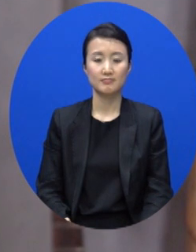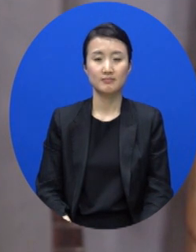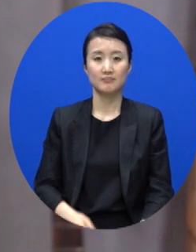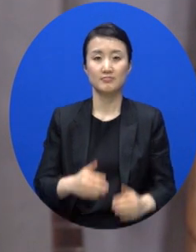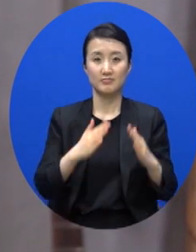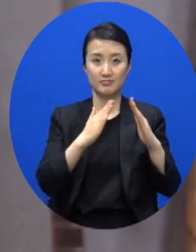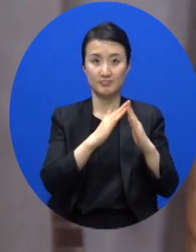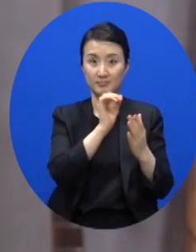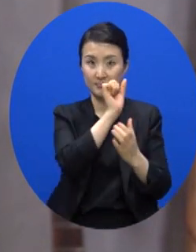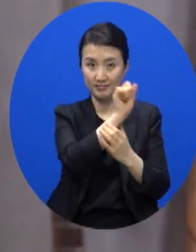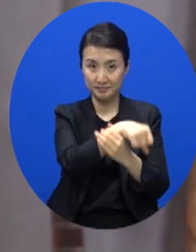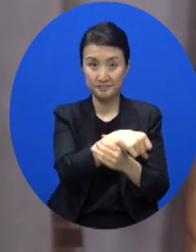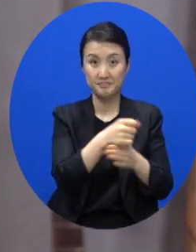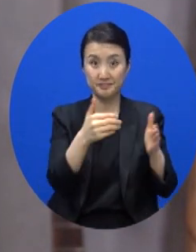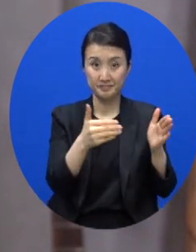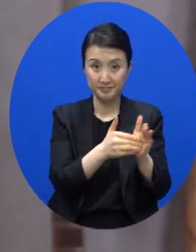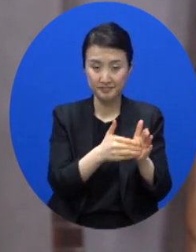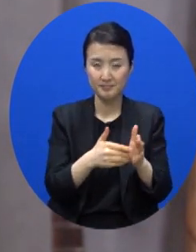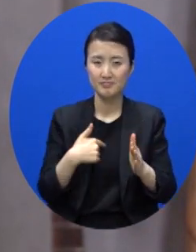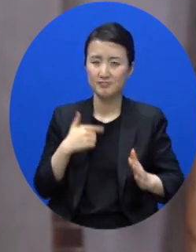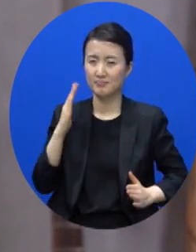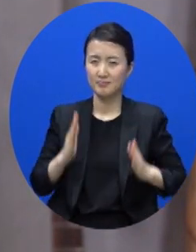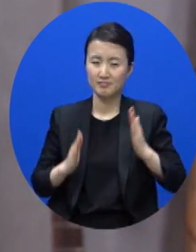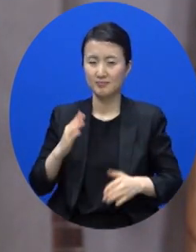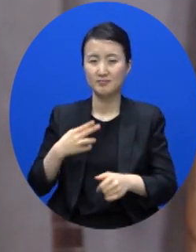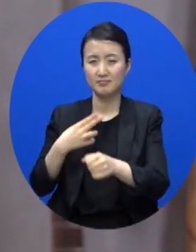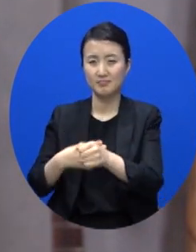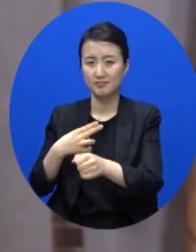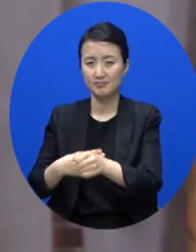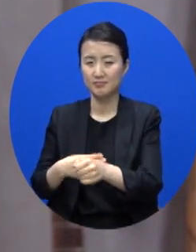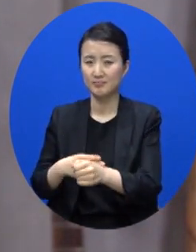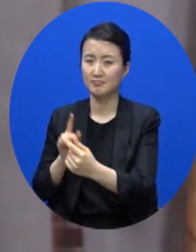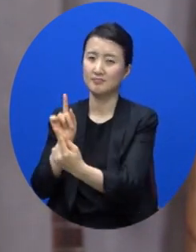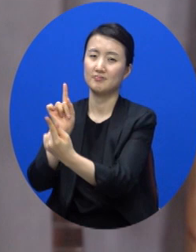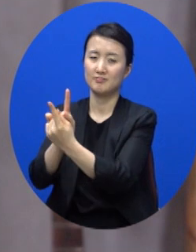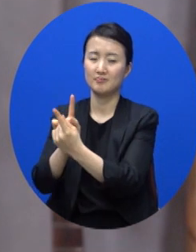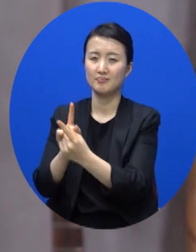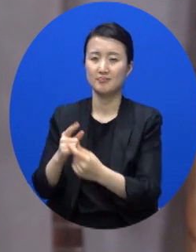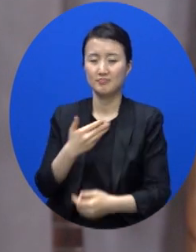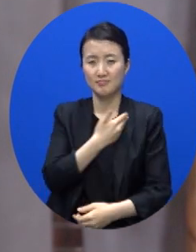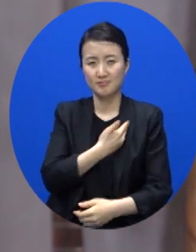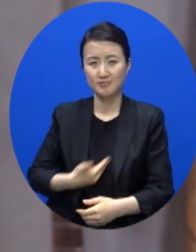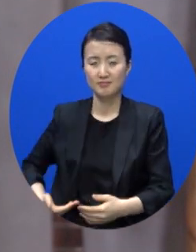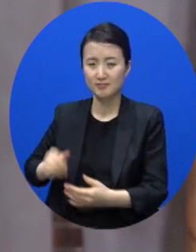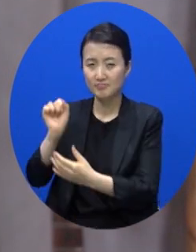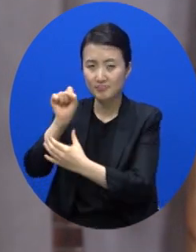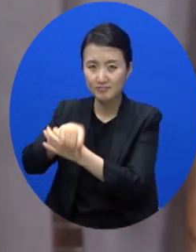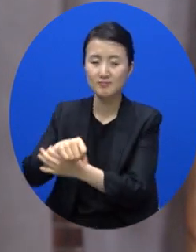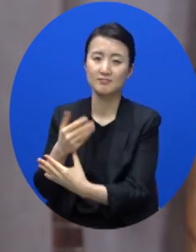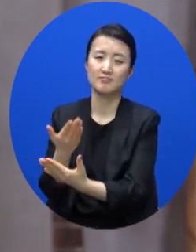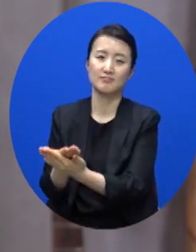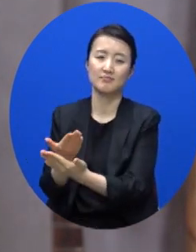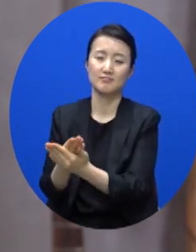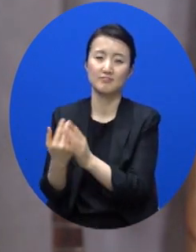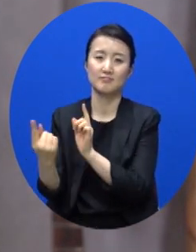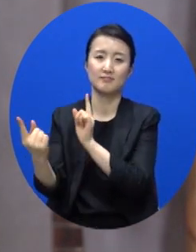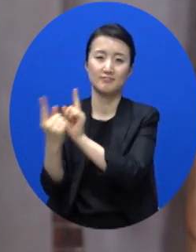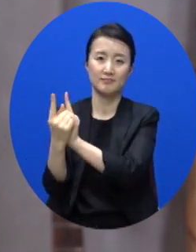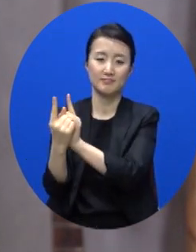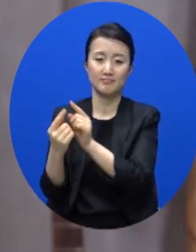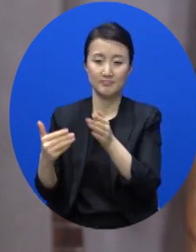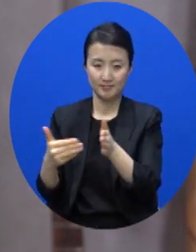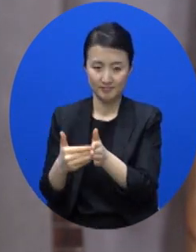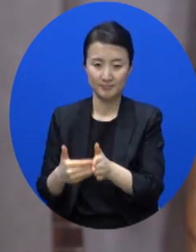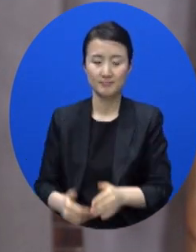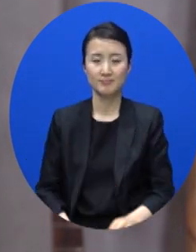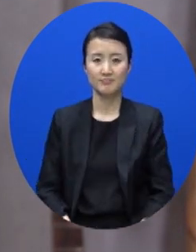제자로 받아주십시오 하고 제가 그 김동진 선생님을 이제